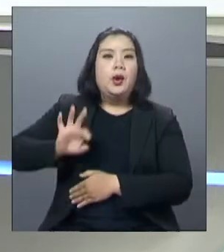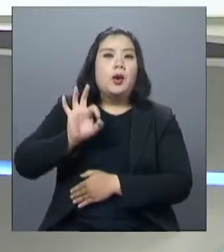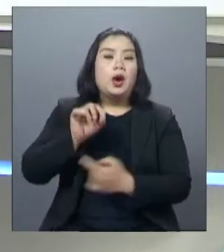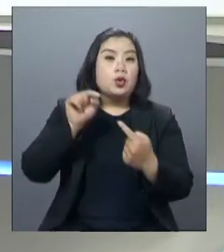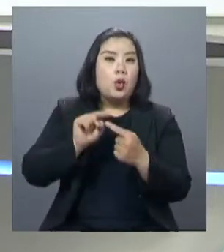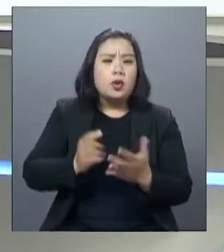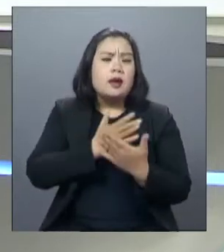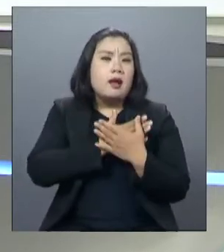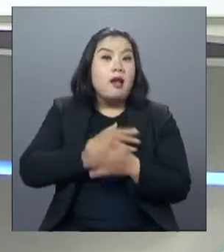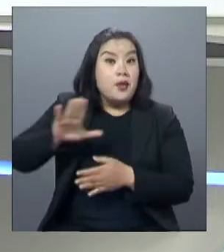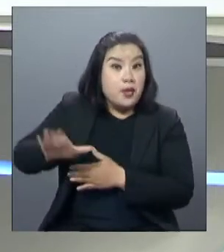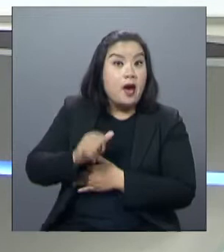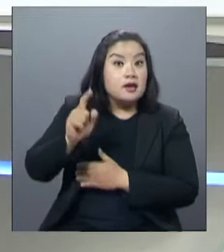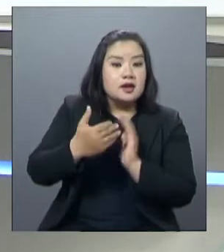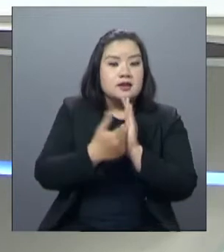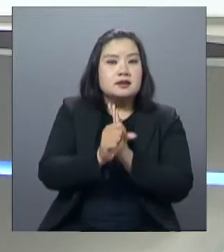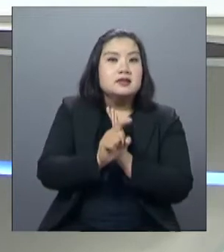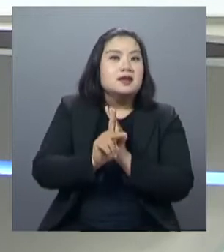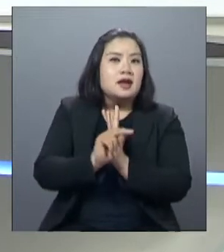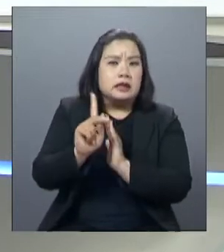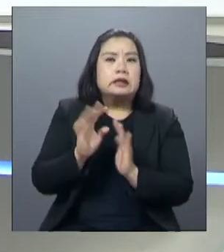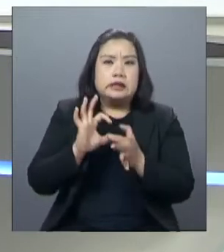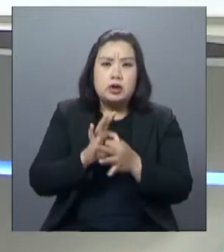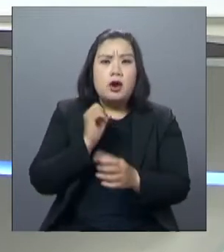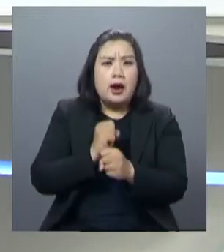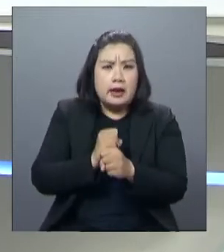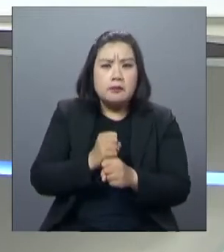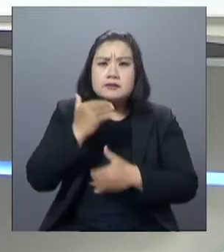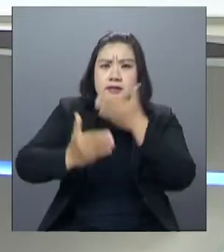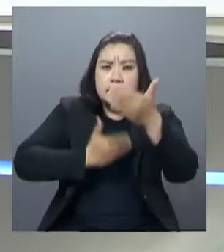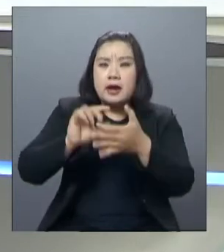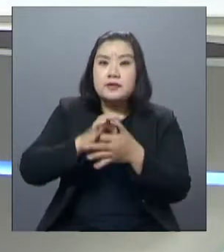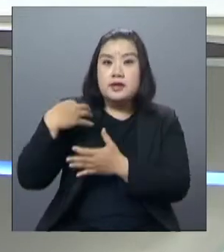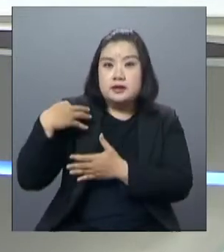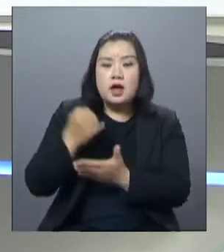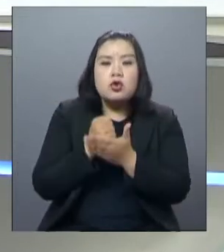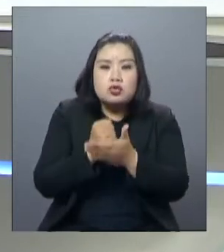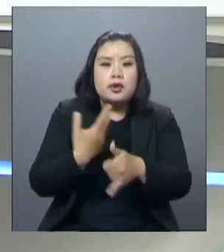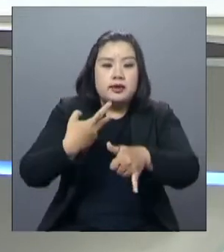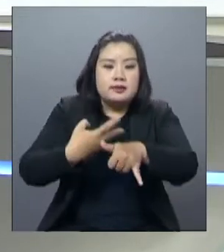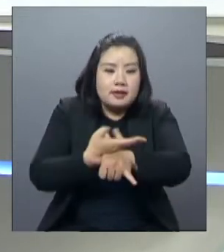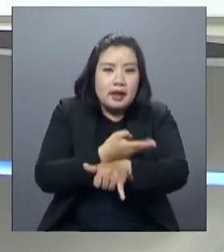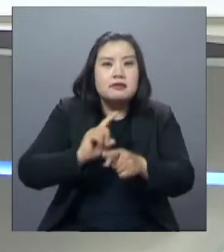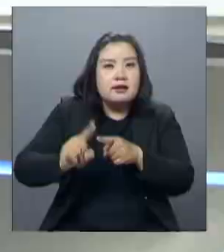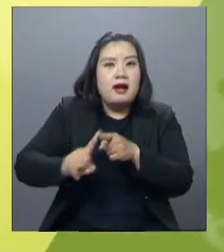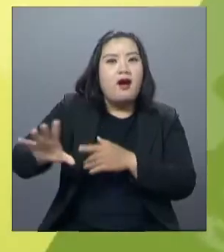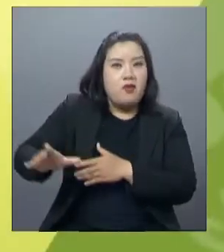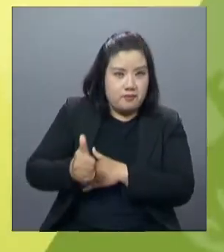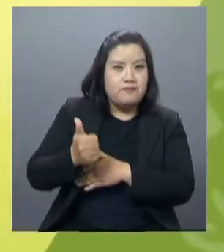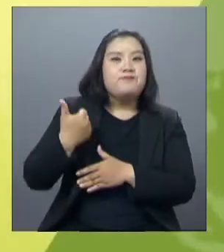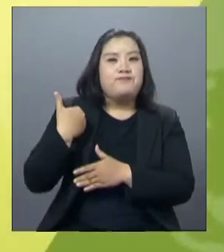นัขในจังหวัดศรีสะเกษที่นำไปสู่การทำกิจกรรมจิตอาสาดูแลและรับตัดขนให้กับสุนัขจรจัดค่ะ